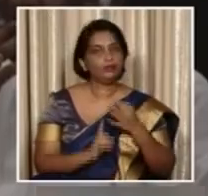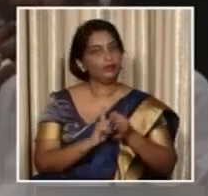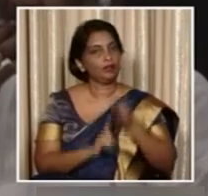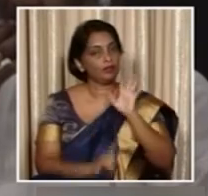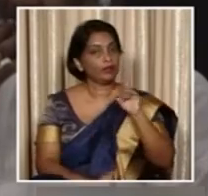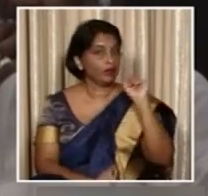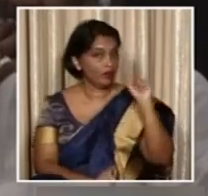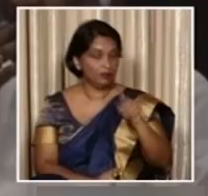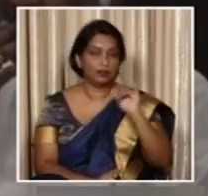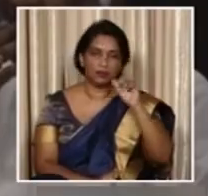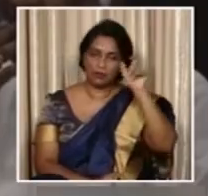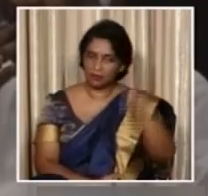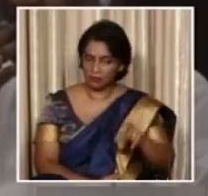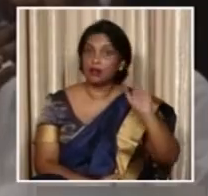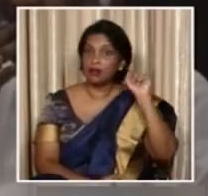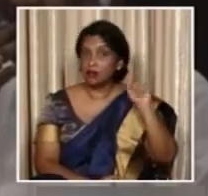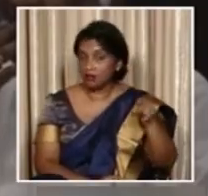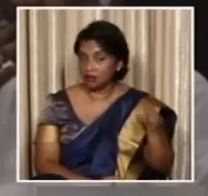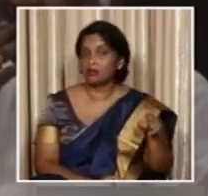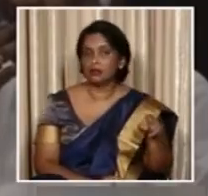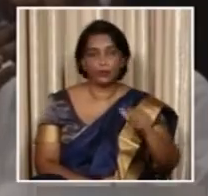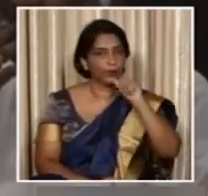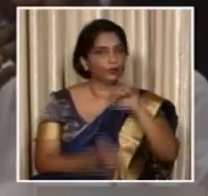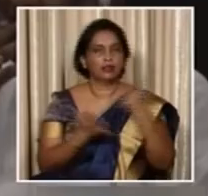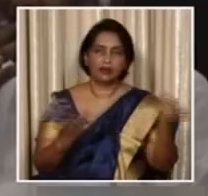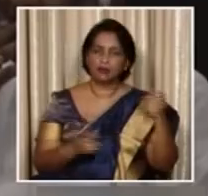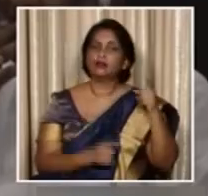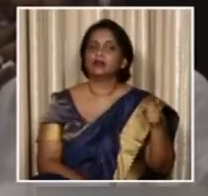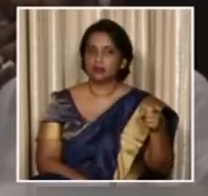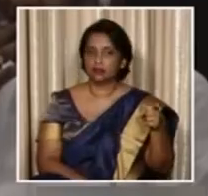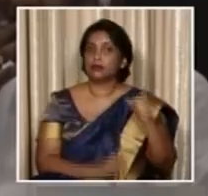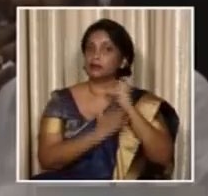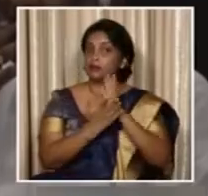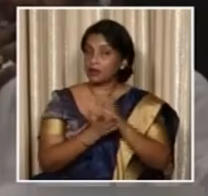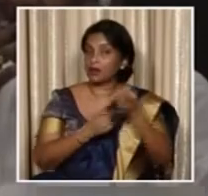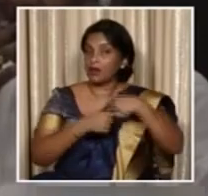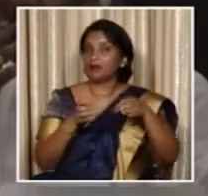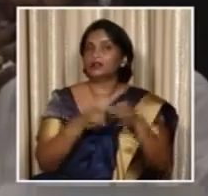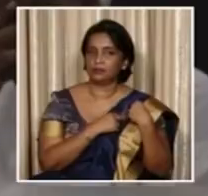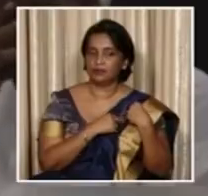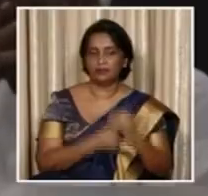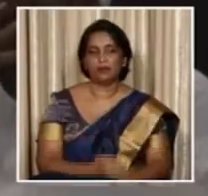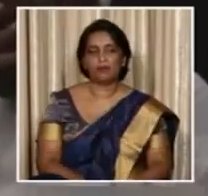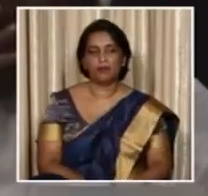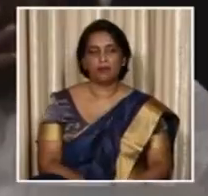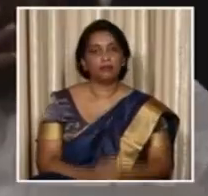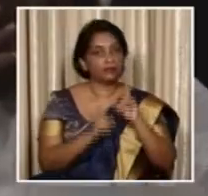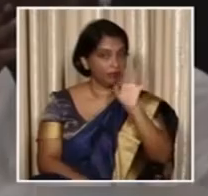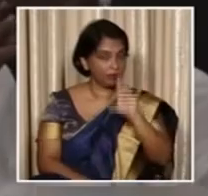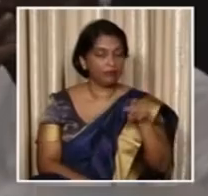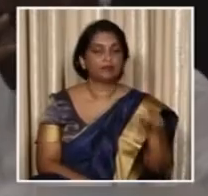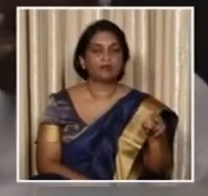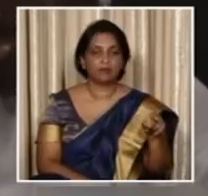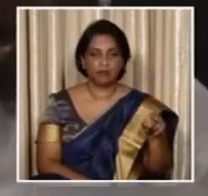නම් කරනවා නම් යම් කෙනෙක් ඒ නම් කිරීම සනාථ කිරීම හෝ නොකිරීම ව්‍යවස්ථාදායක සභාවේ යුතුකම සහවගතු එතකොට එහෙම පත් කරපු